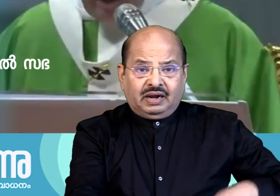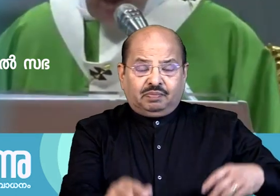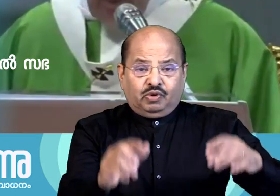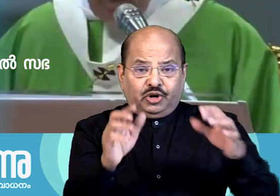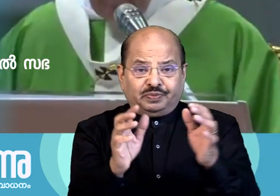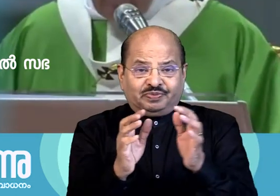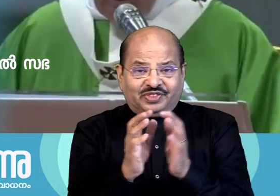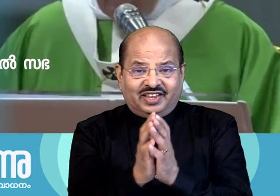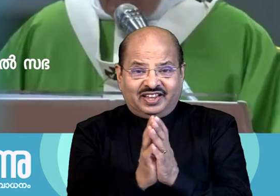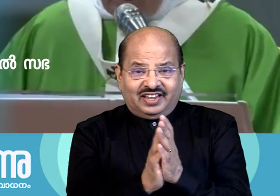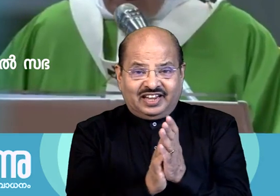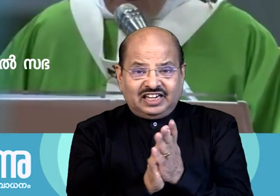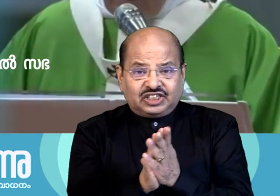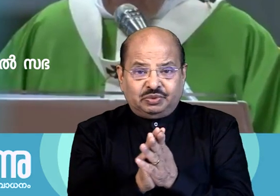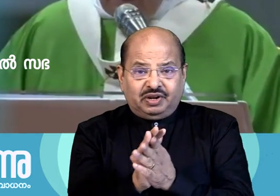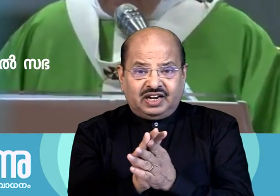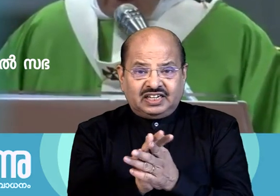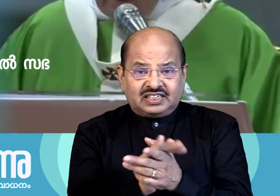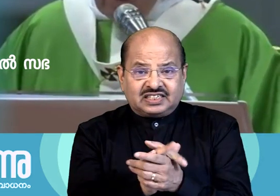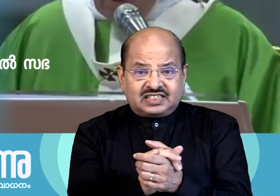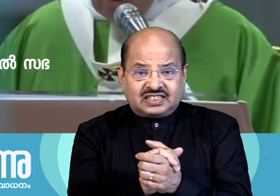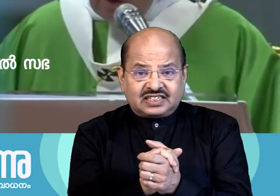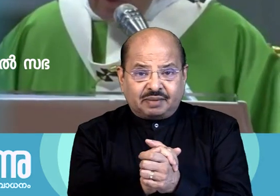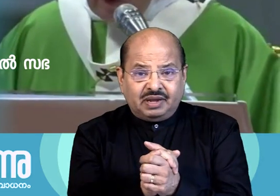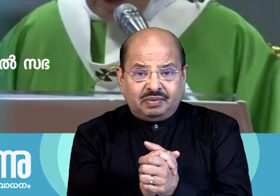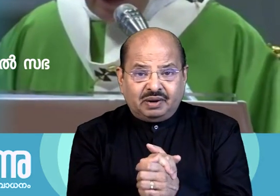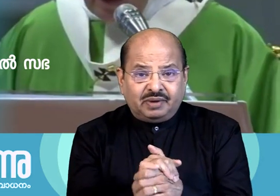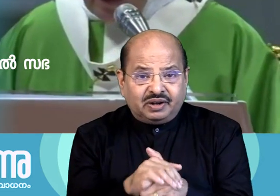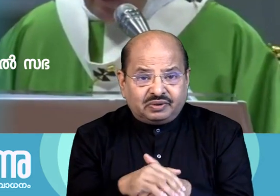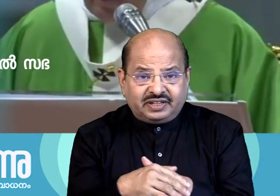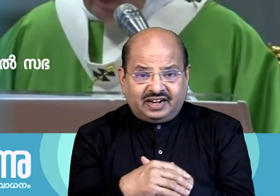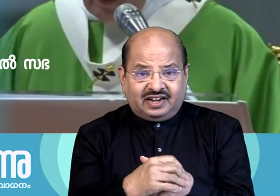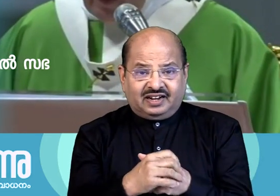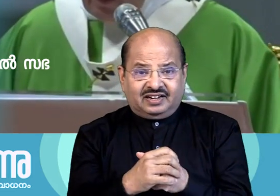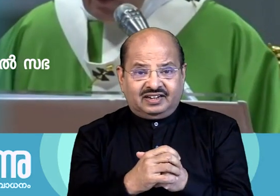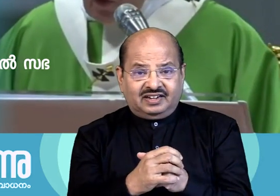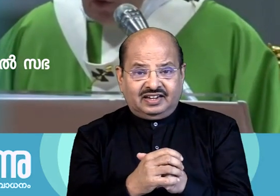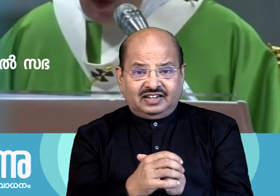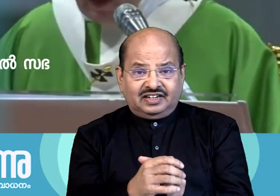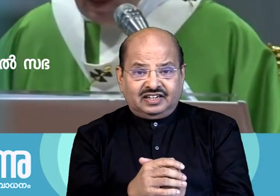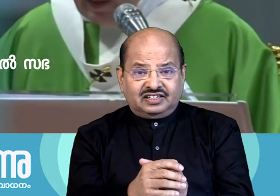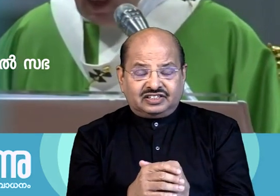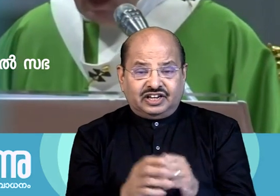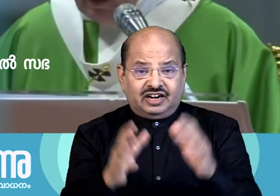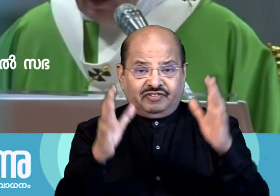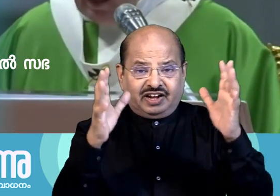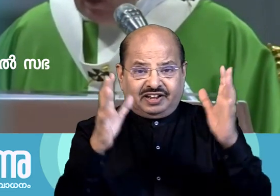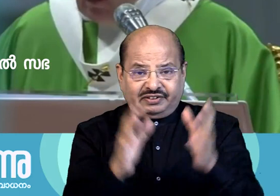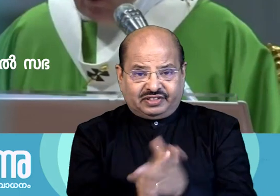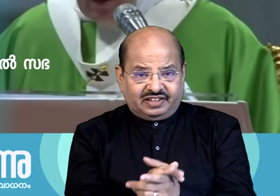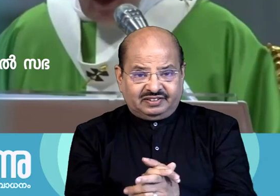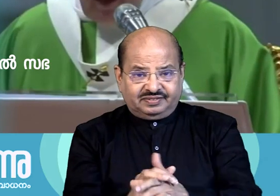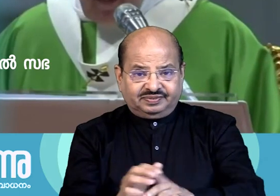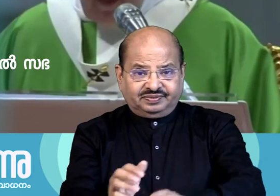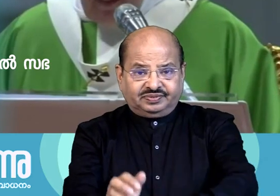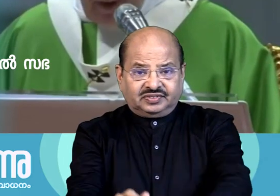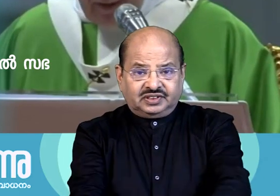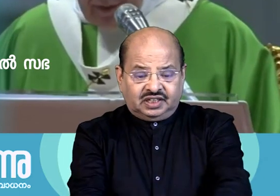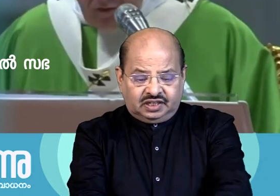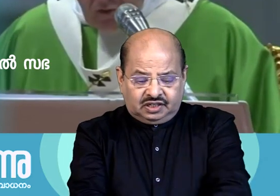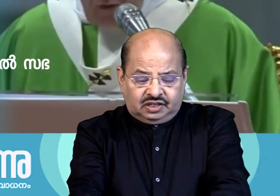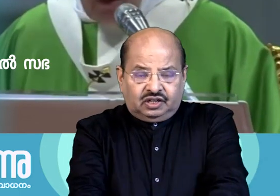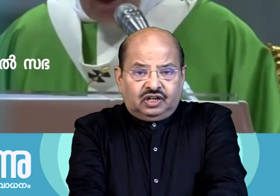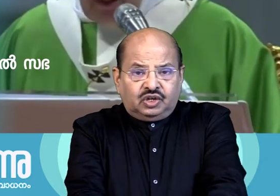തിരുസഭാംഗങ്ങൾ പലപ്പോഴും യേശുവിൻ്റെ സമീപനമെടുക്കുന്നില്ല എന്ന് സിനഡ് വിലയിരുത്തി.